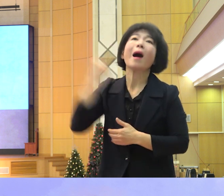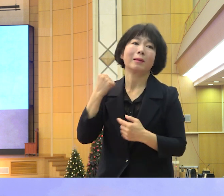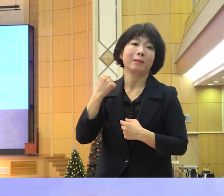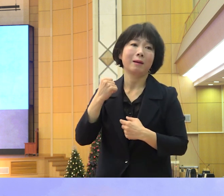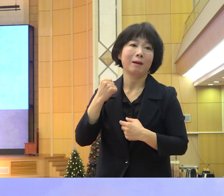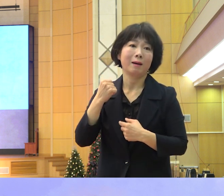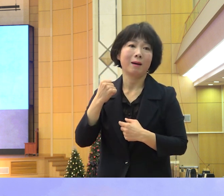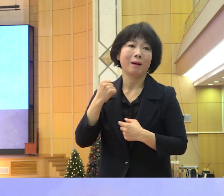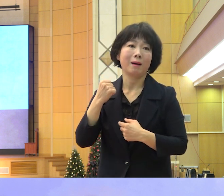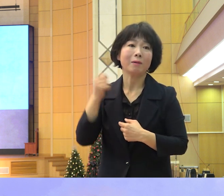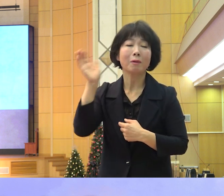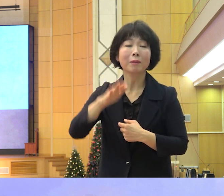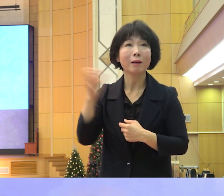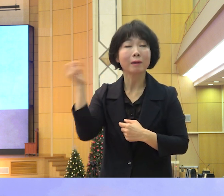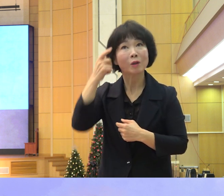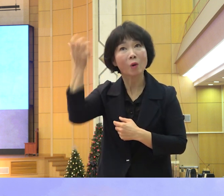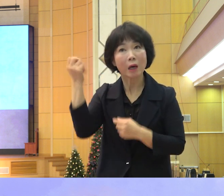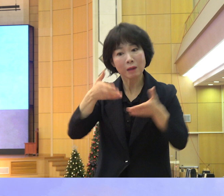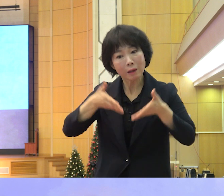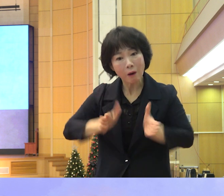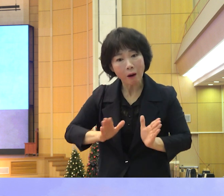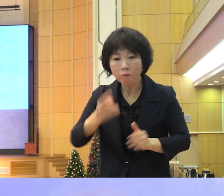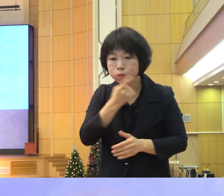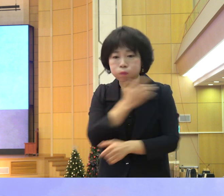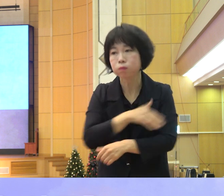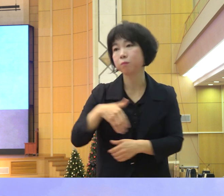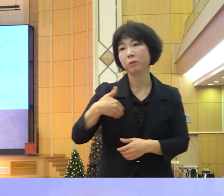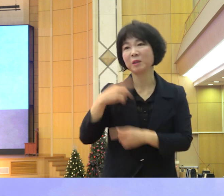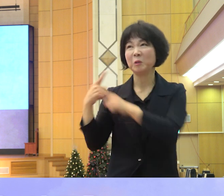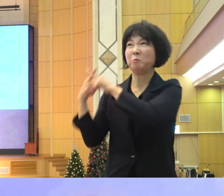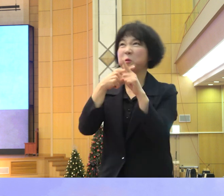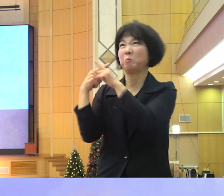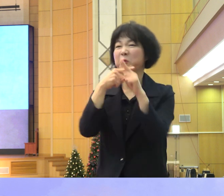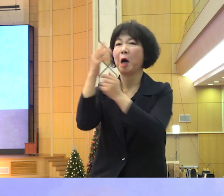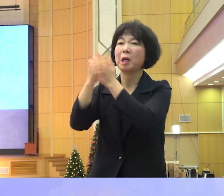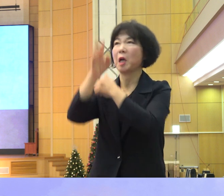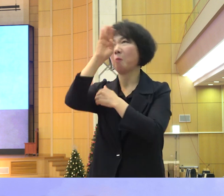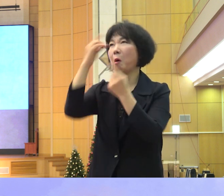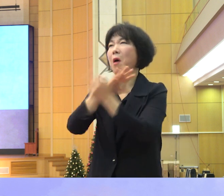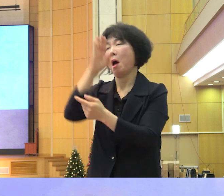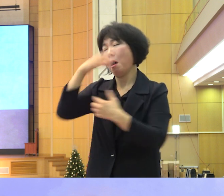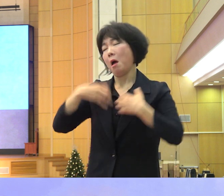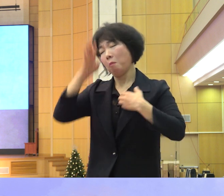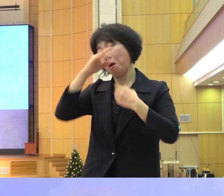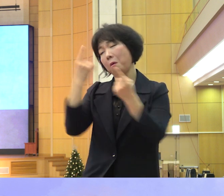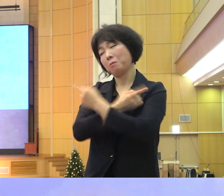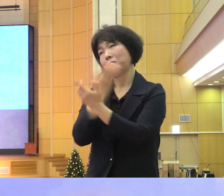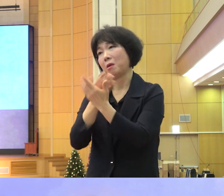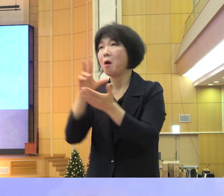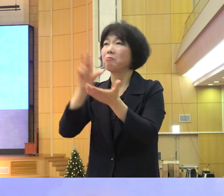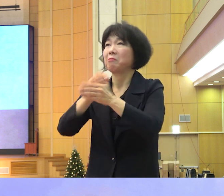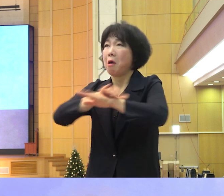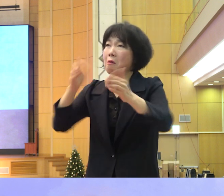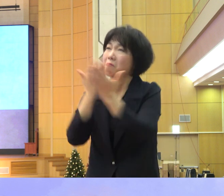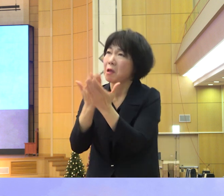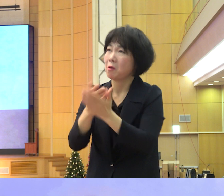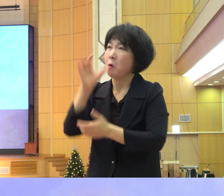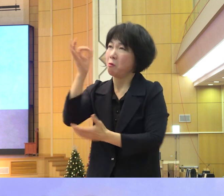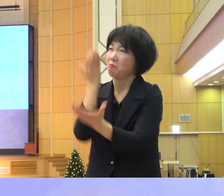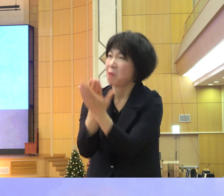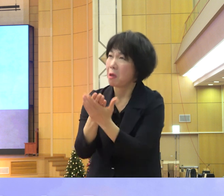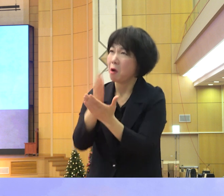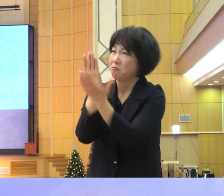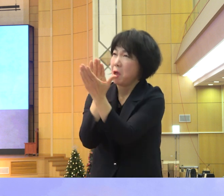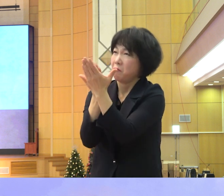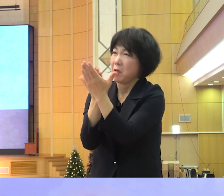하나님 주십시오, 축복해 주십시오, 병 고쳐 주십시오, 이 문제 해결해 주십시오, 승리하게 해